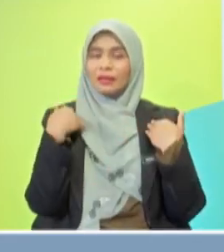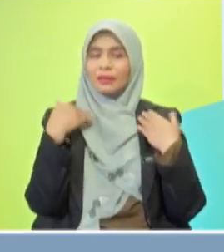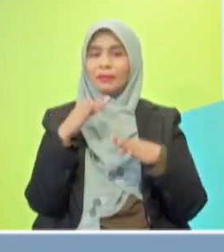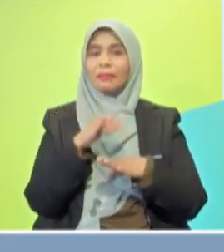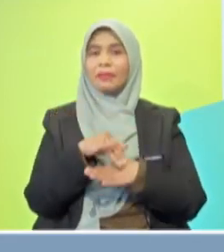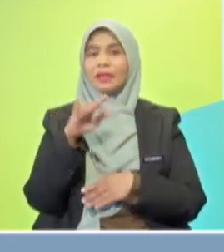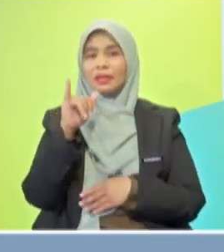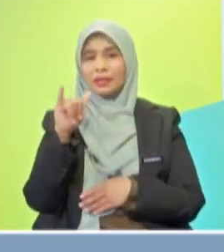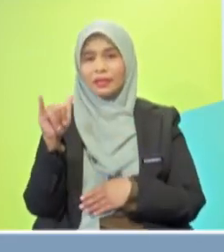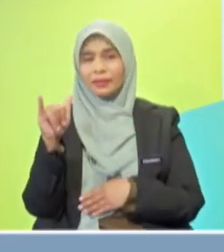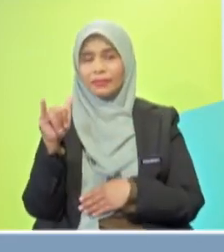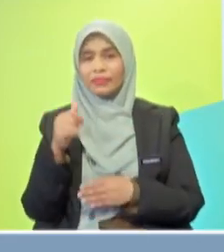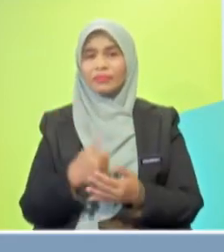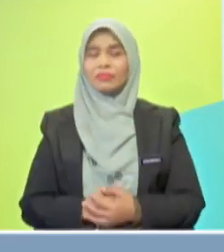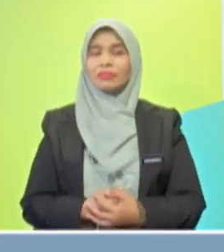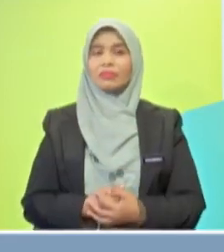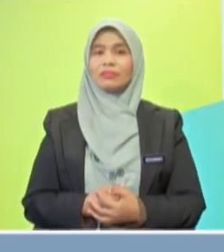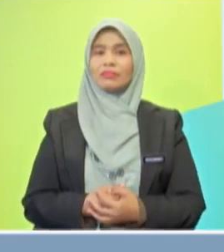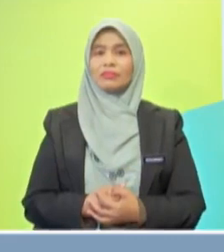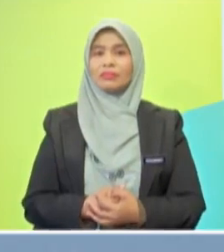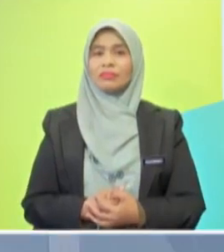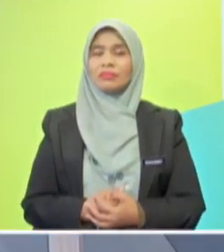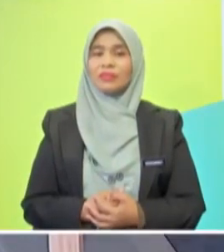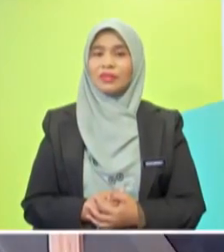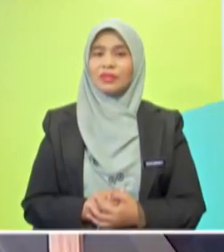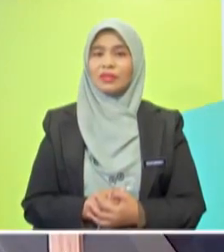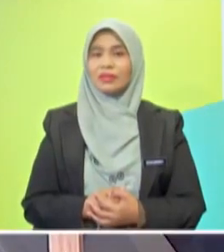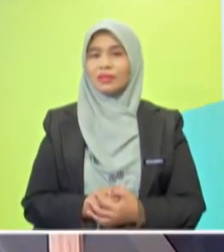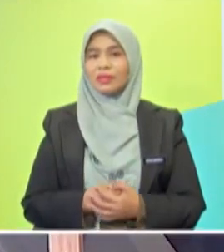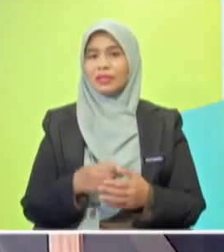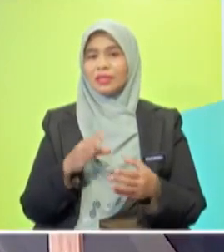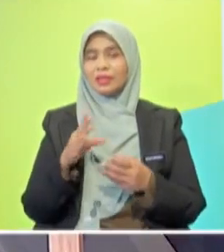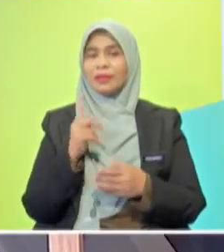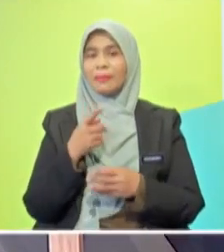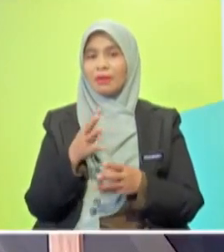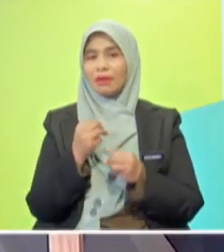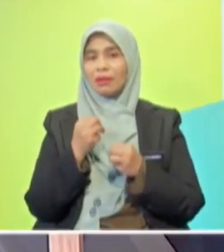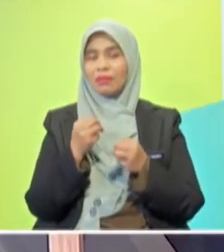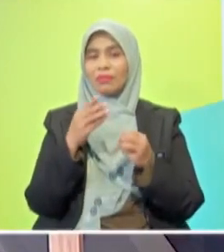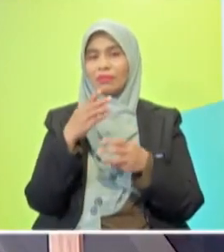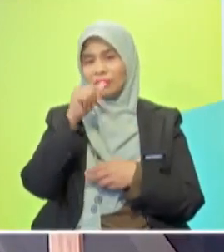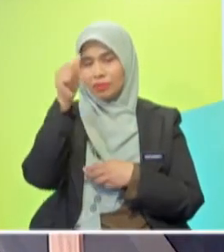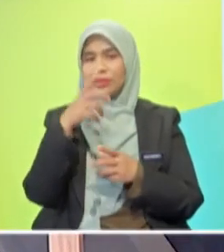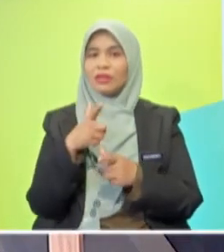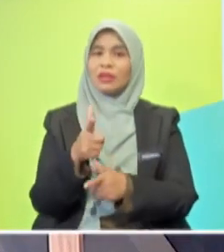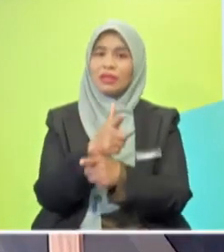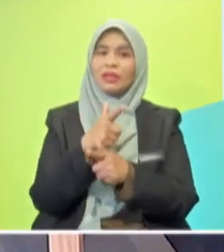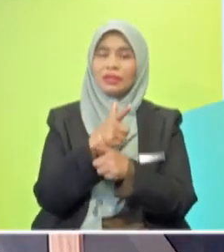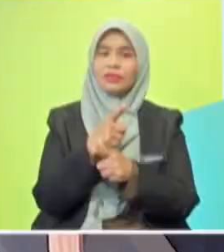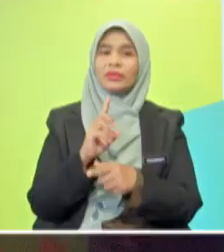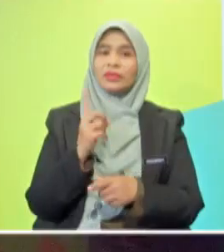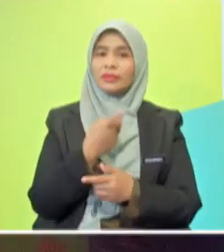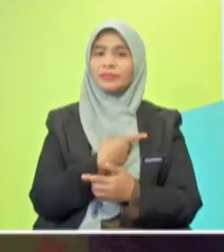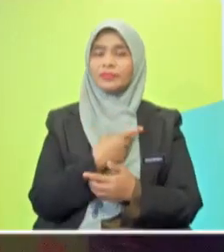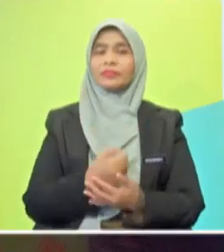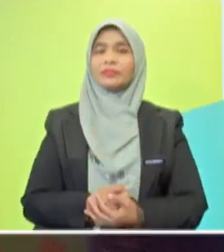apa di pakaian tu ada keburukan, kejahatan, Allah akan lindungi kita lah. Nanti dengan membaca doa ini ya. Tapi okay, dia boleh